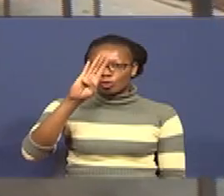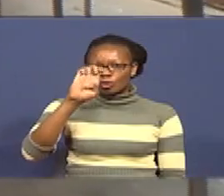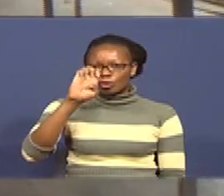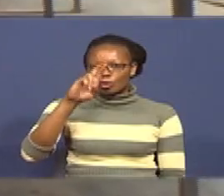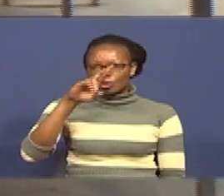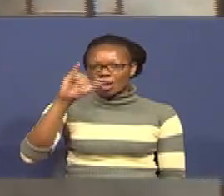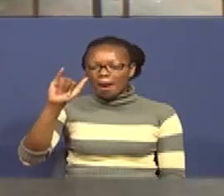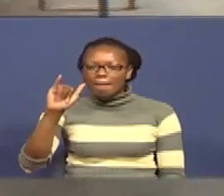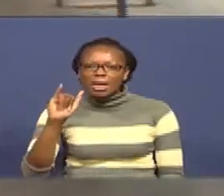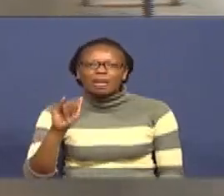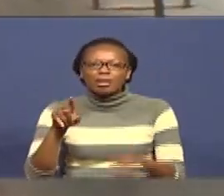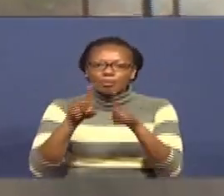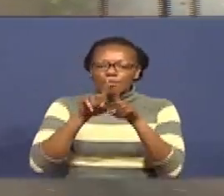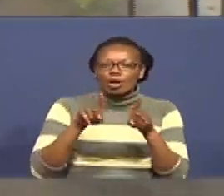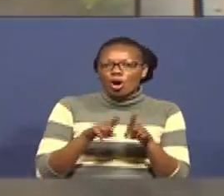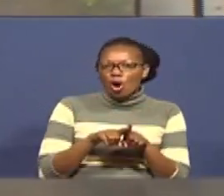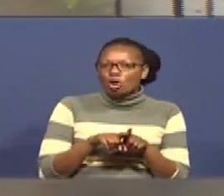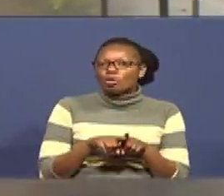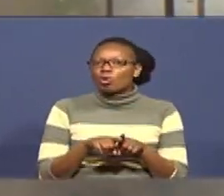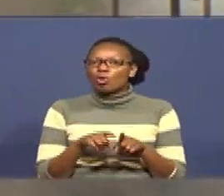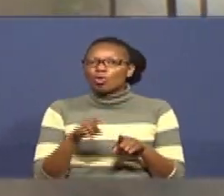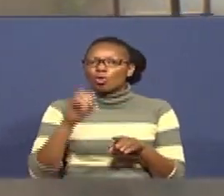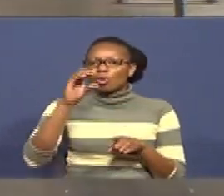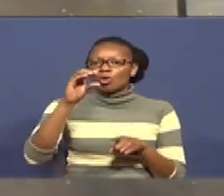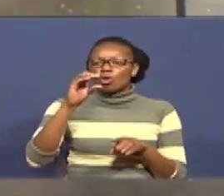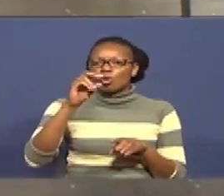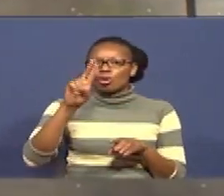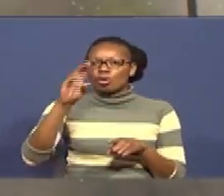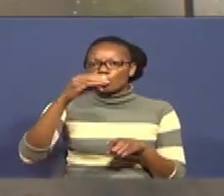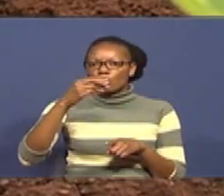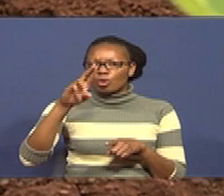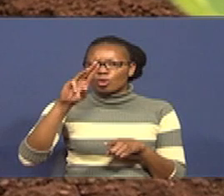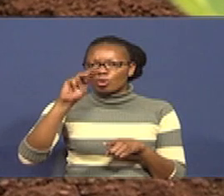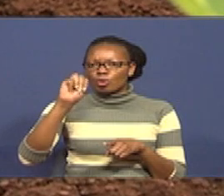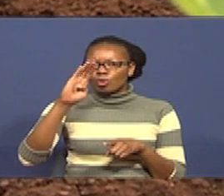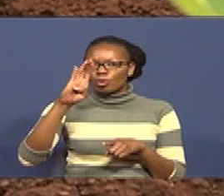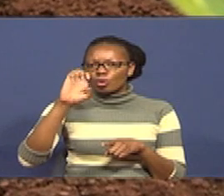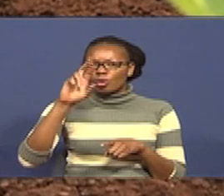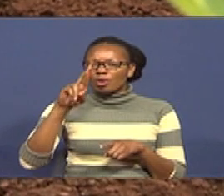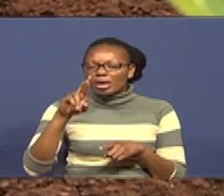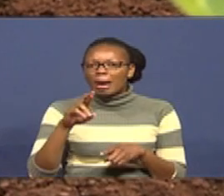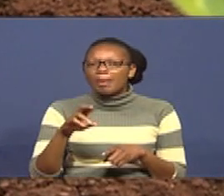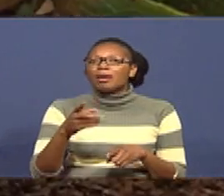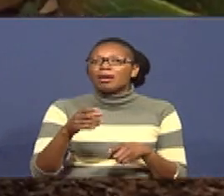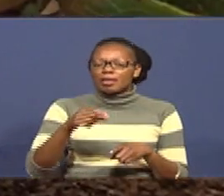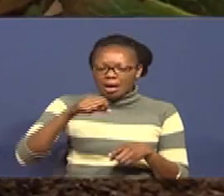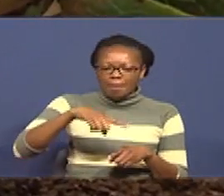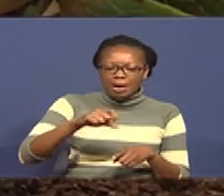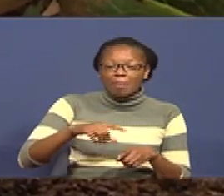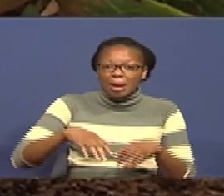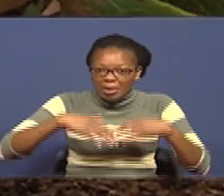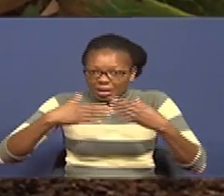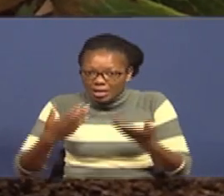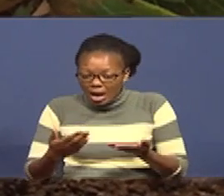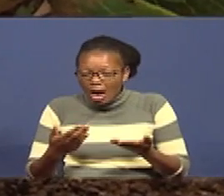Kilimo cha strawberry kwenye hii greenhouse ni kwa ajili ya kuwafunza wakulima jinsi ya kukuza strawberries kwenye greenhouse.